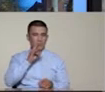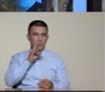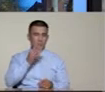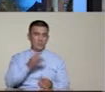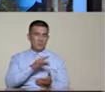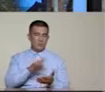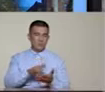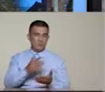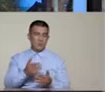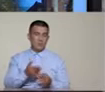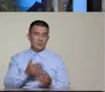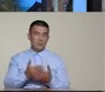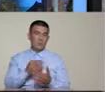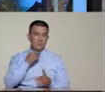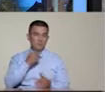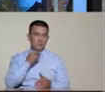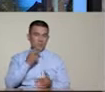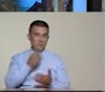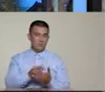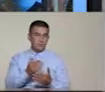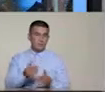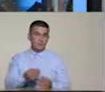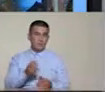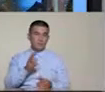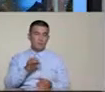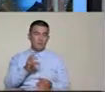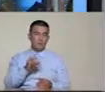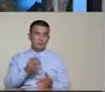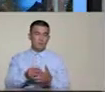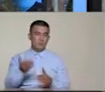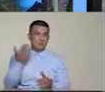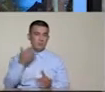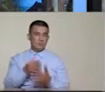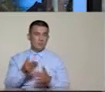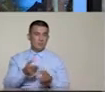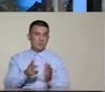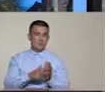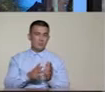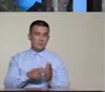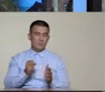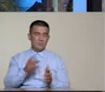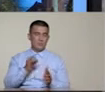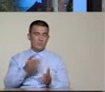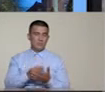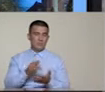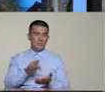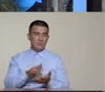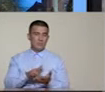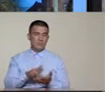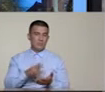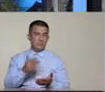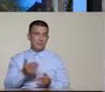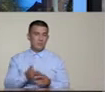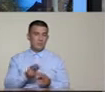hisoblansa, demak, e'tibor bering, miloddan avvalgi 8-asrning o'rtalarida dastlab